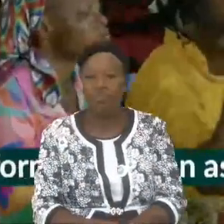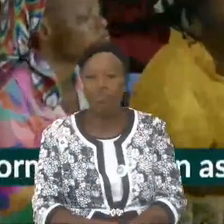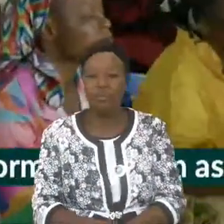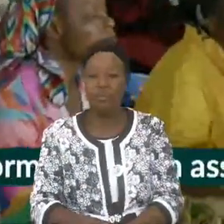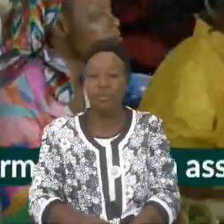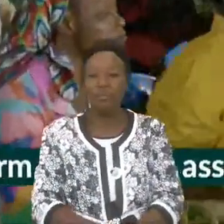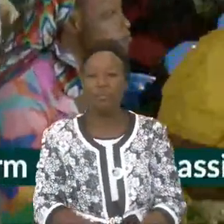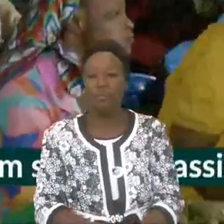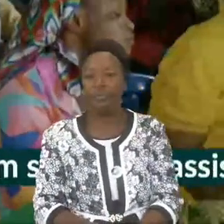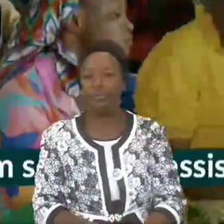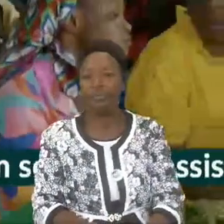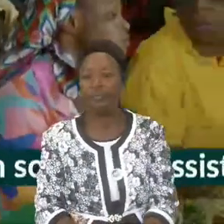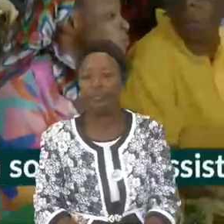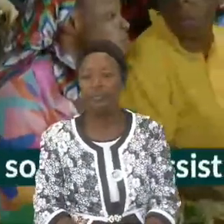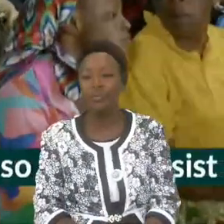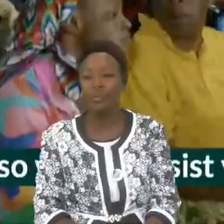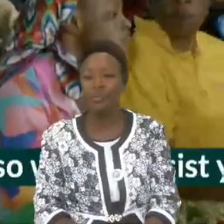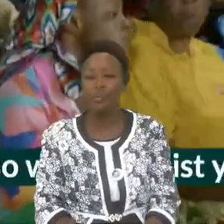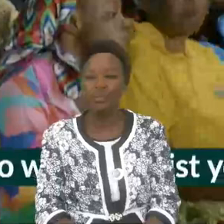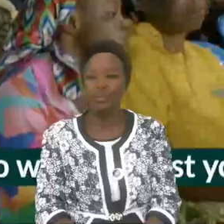que Dieu vous bénisse.